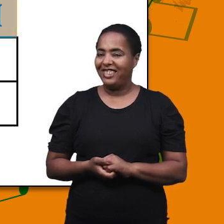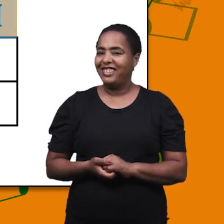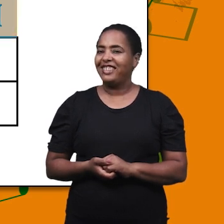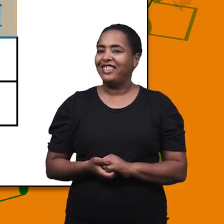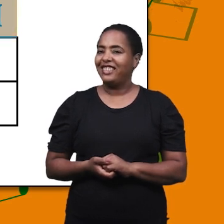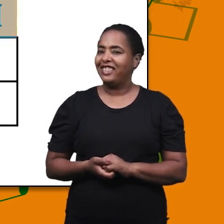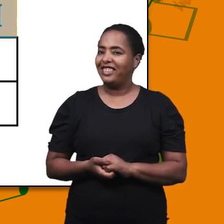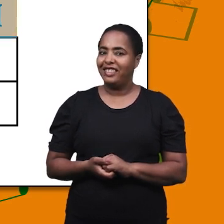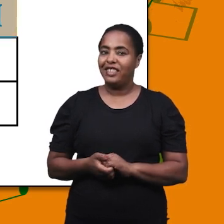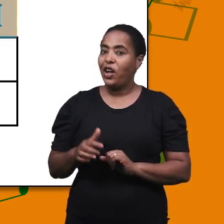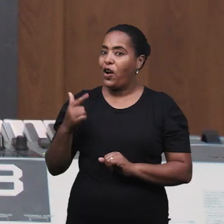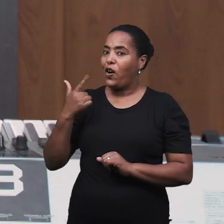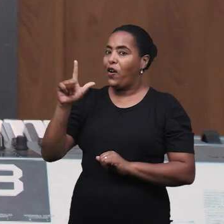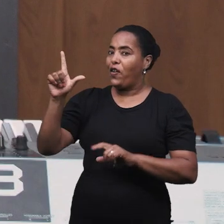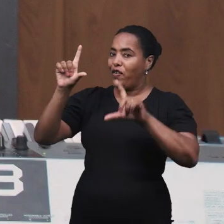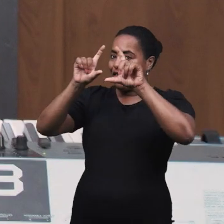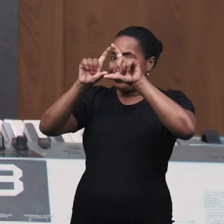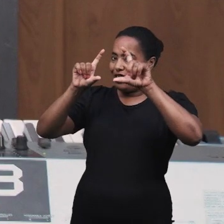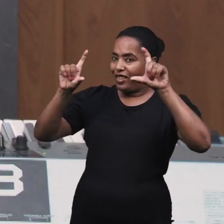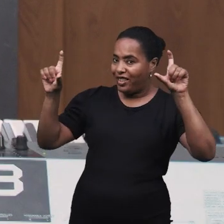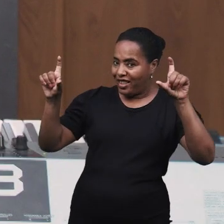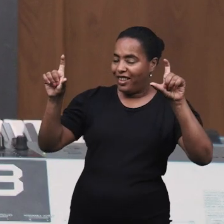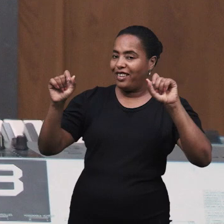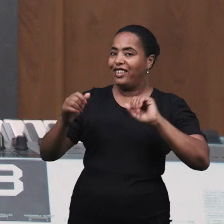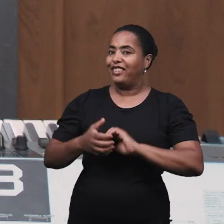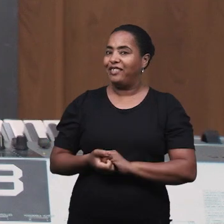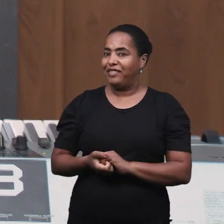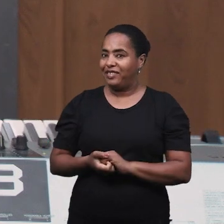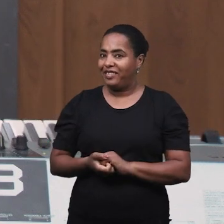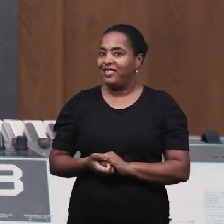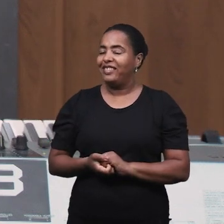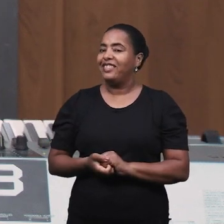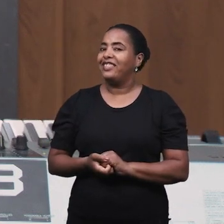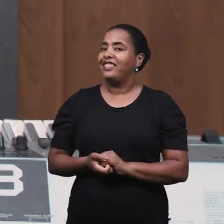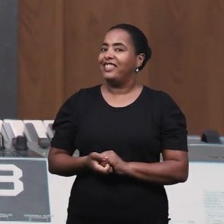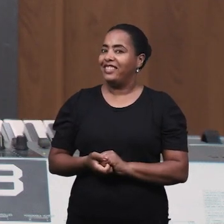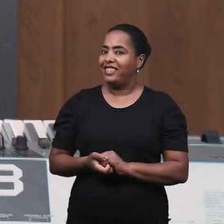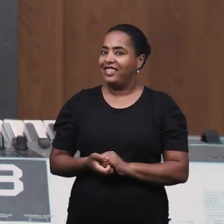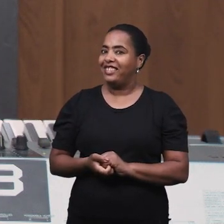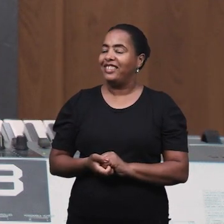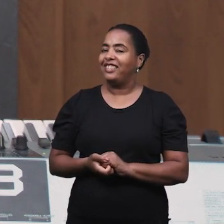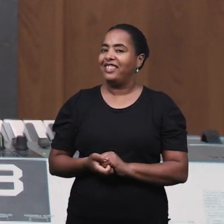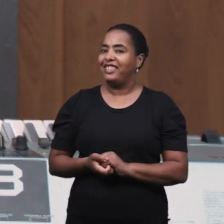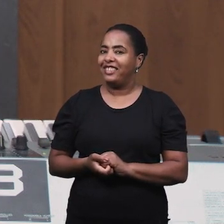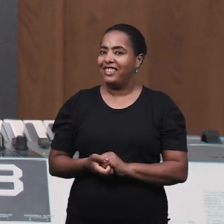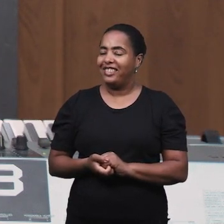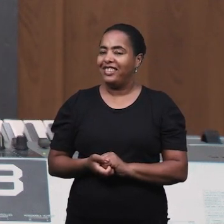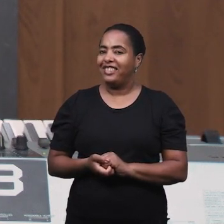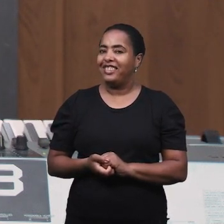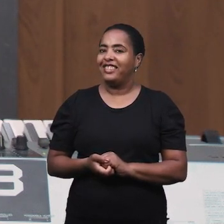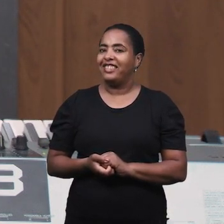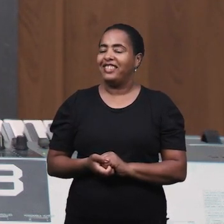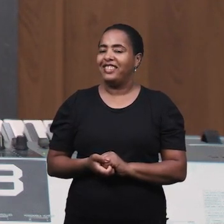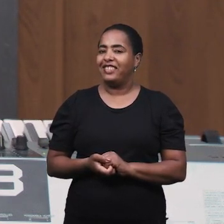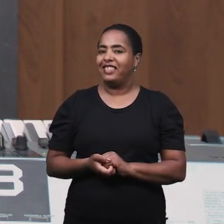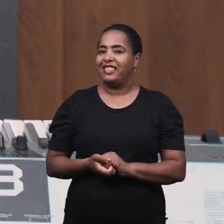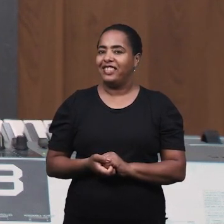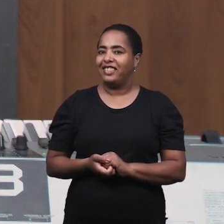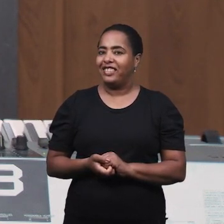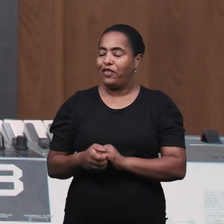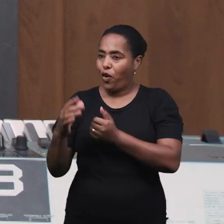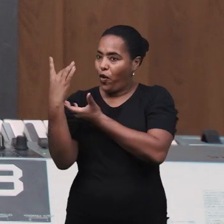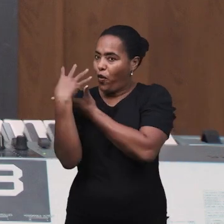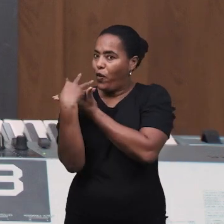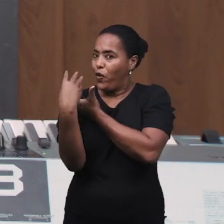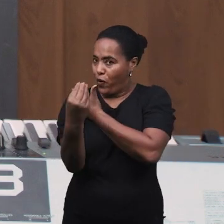La prochaine phrase. Próxima frase. Sol, fá, mi, ré, dó, ré, mi, ré. Avec moi,